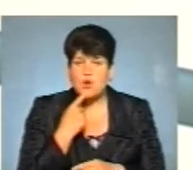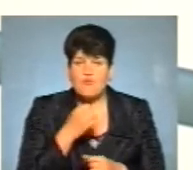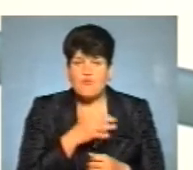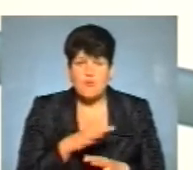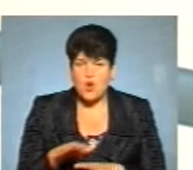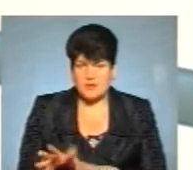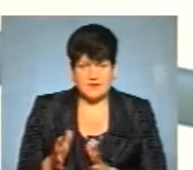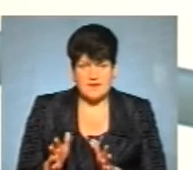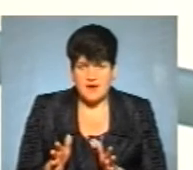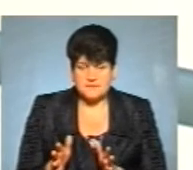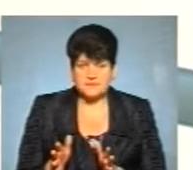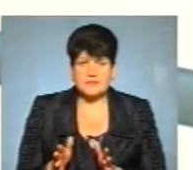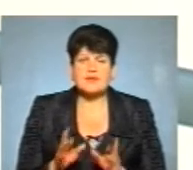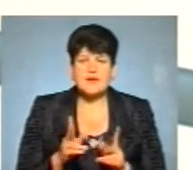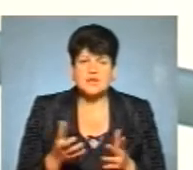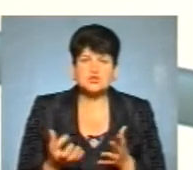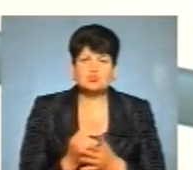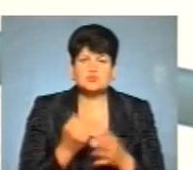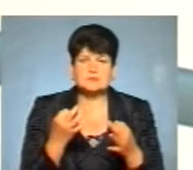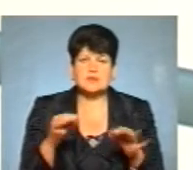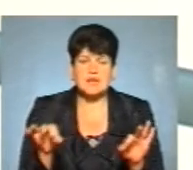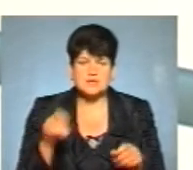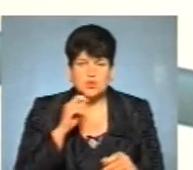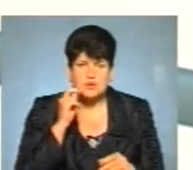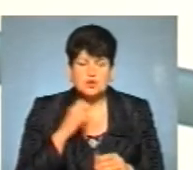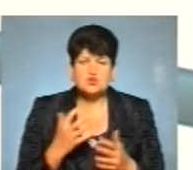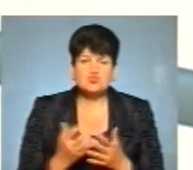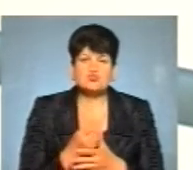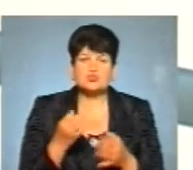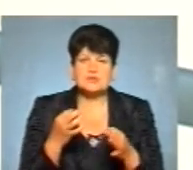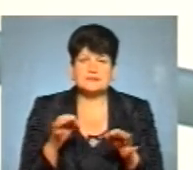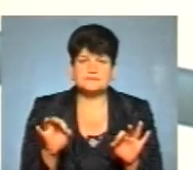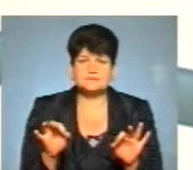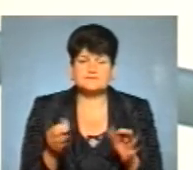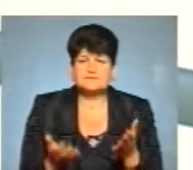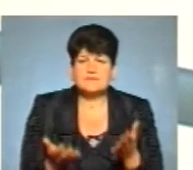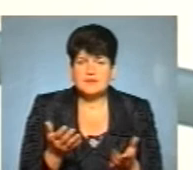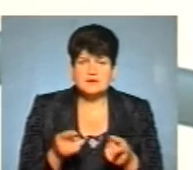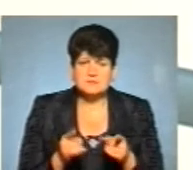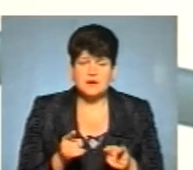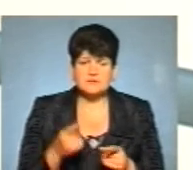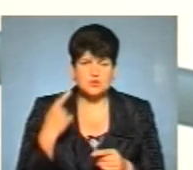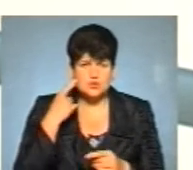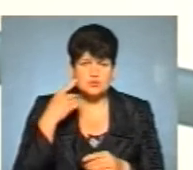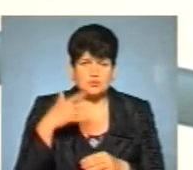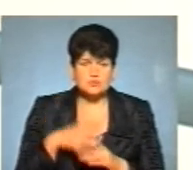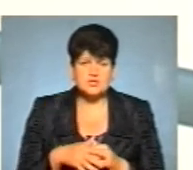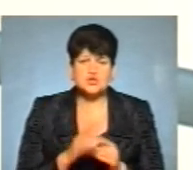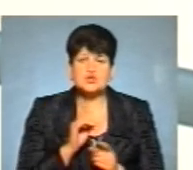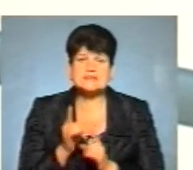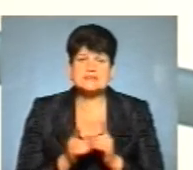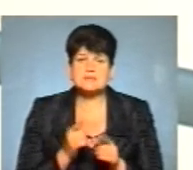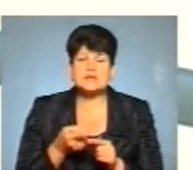кровопролиття, як ми здобули суверенітет, як ми здобули незалежність, якось справді збагнула, що зміна